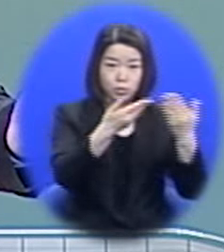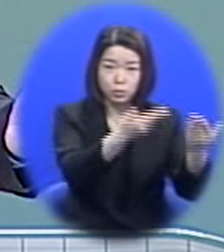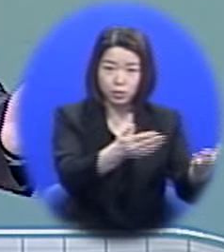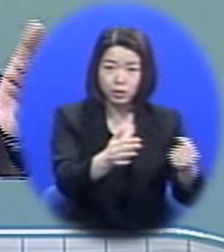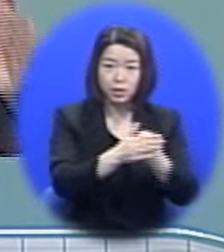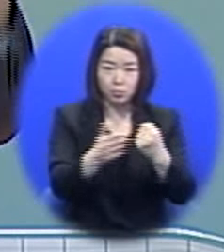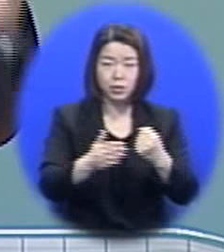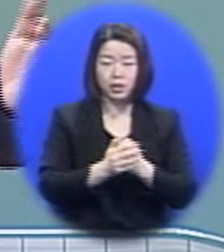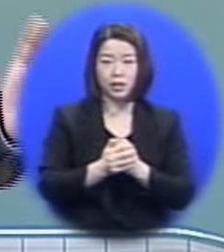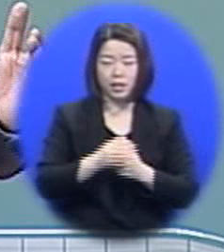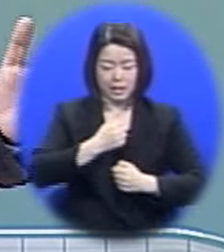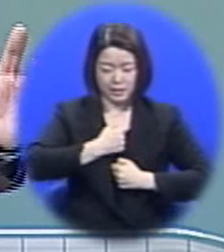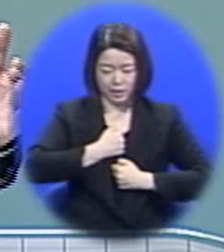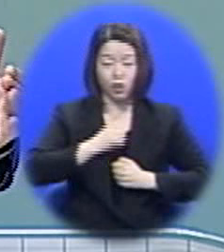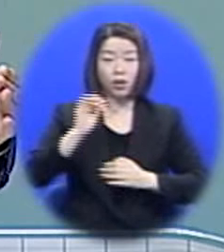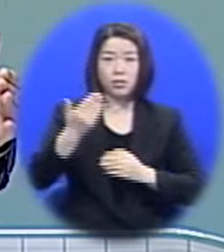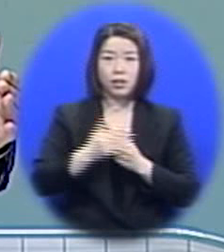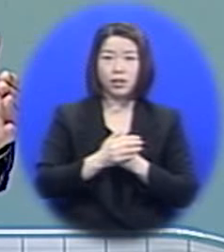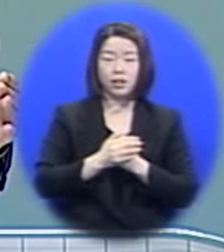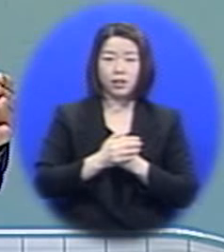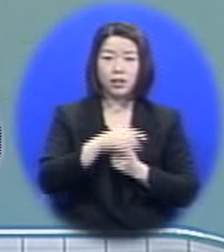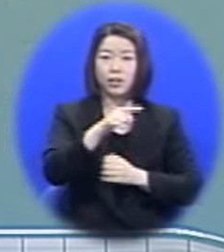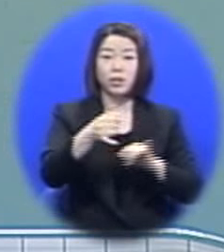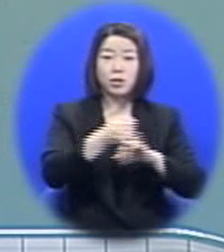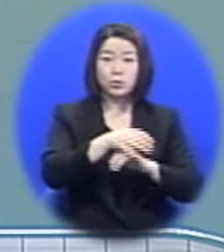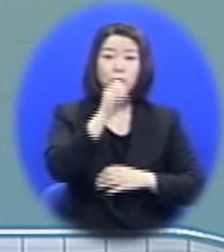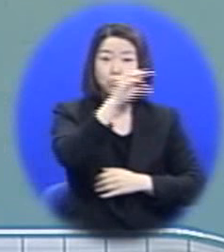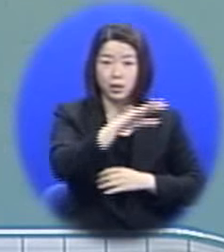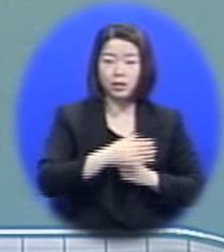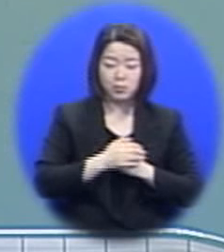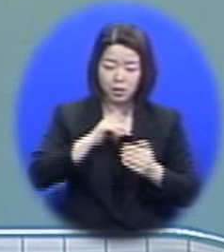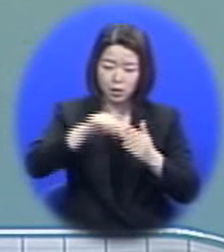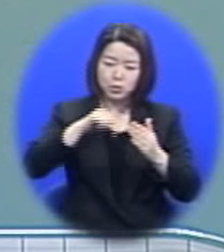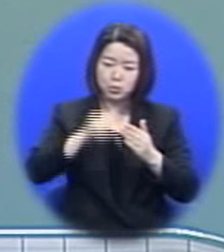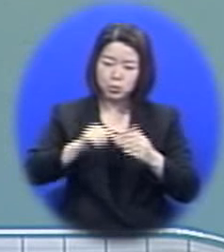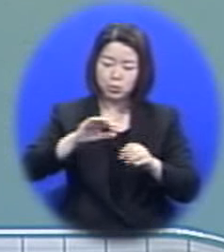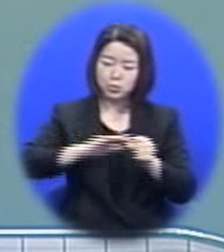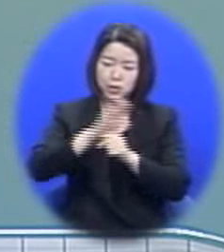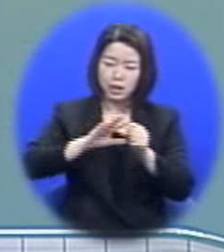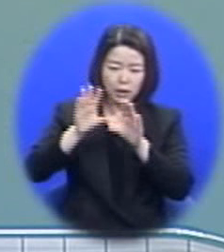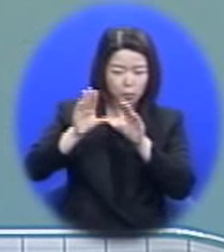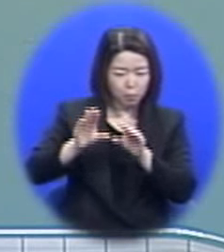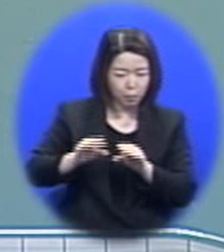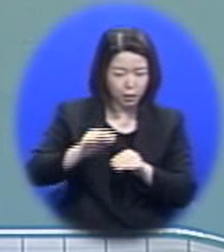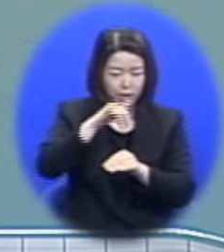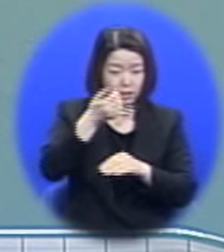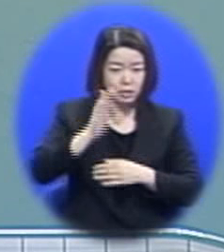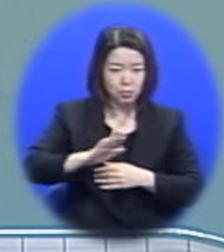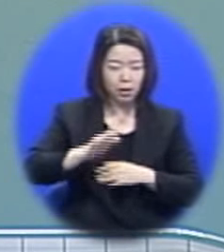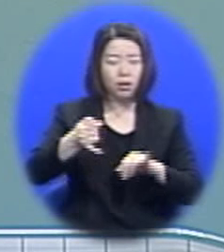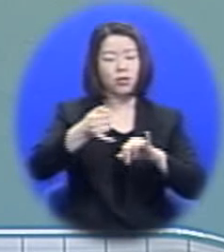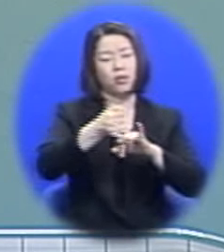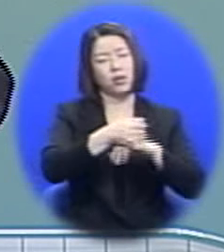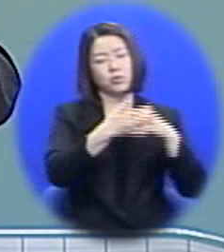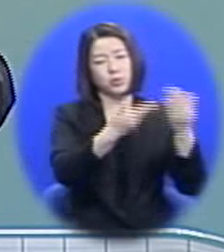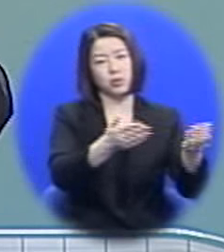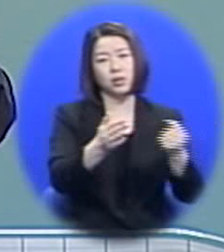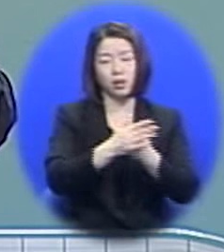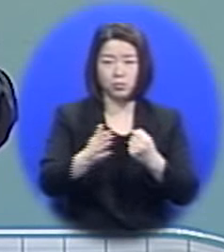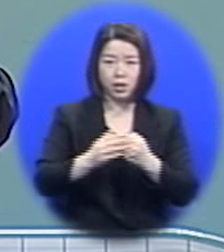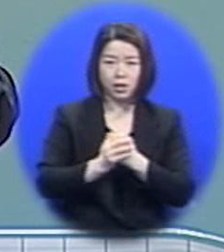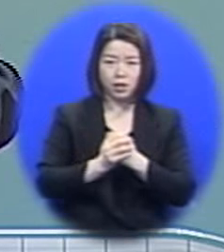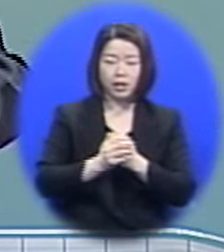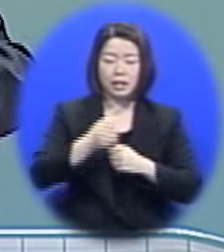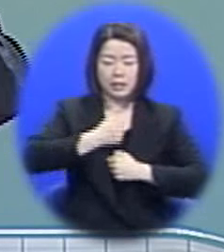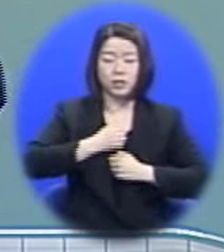했으니 지키는 거죠. 약속을 지켜야 되니까. 속은 식었지만 약속은 지켜야 되니까. 그러다가 하나님이